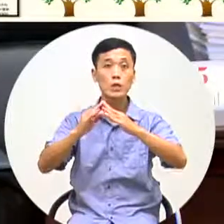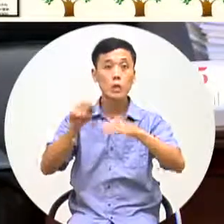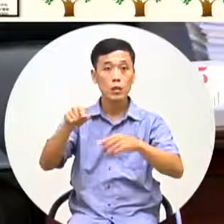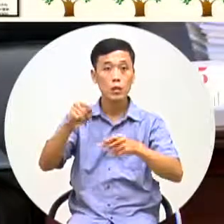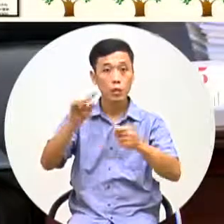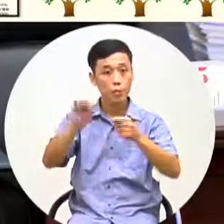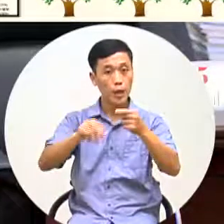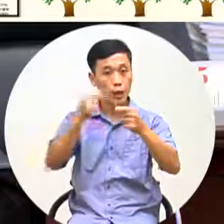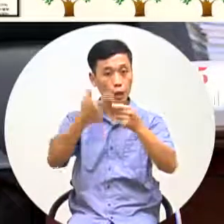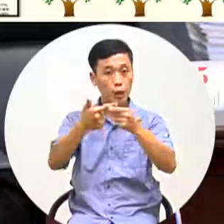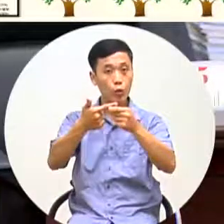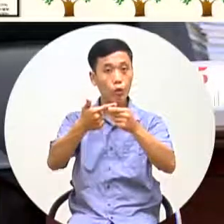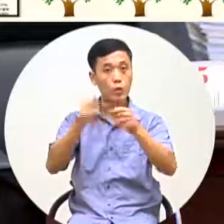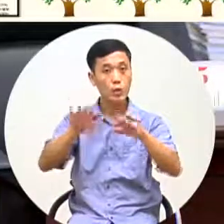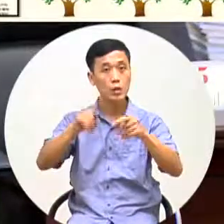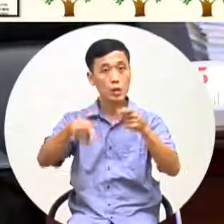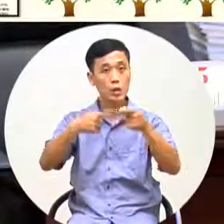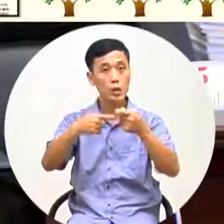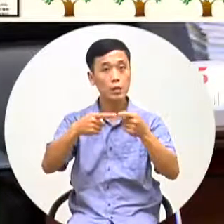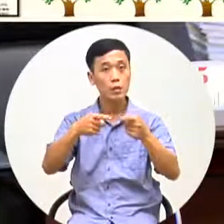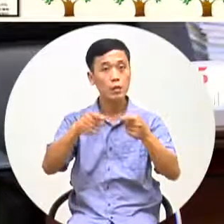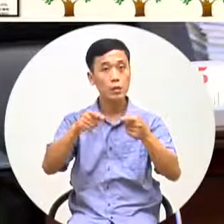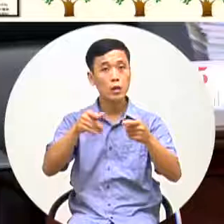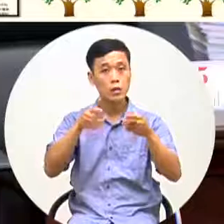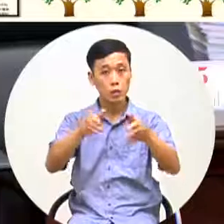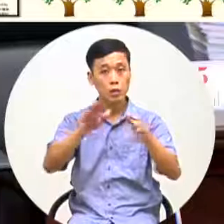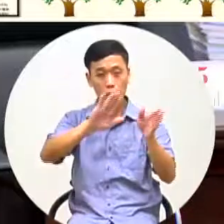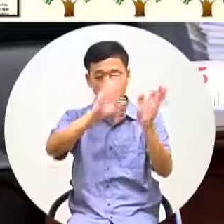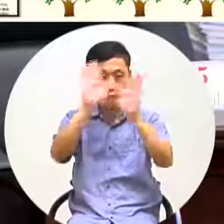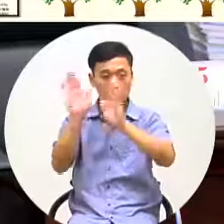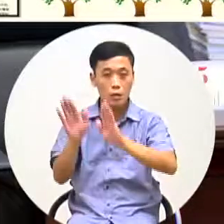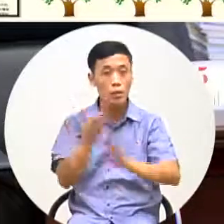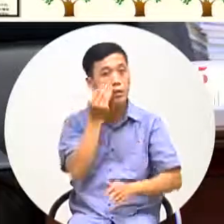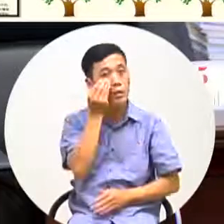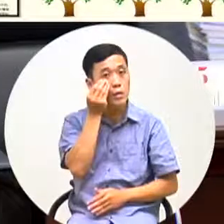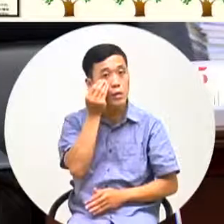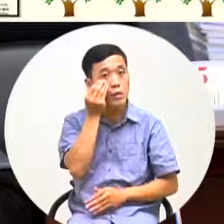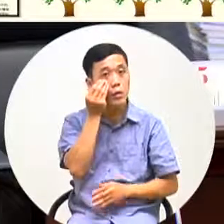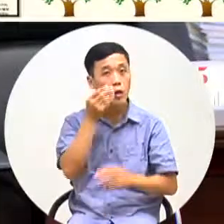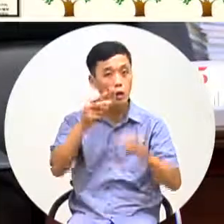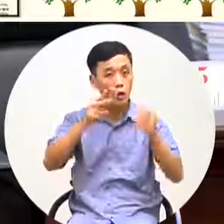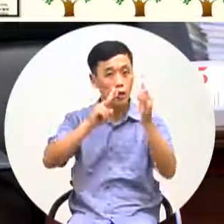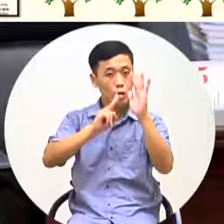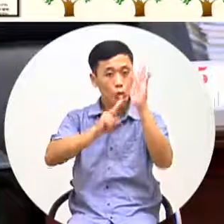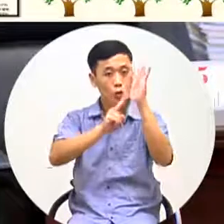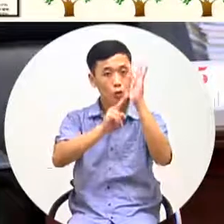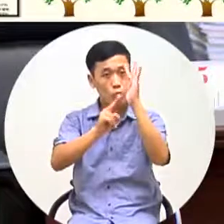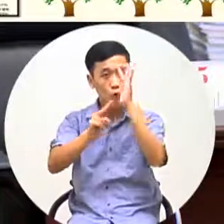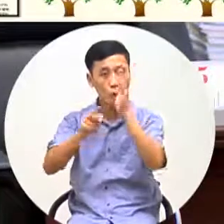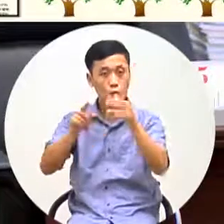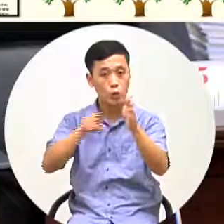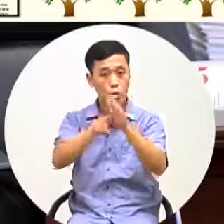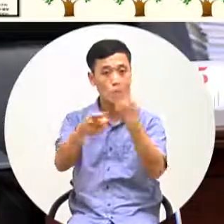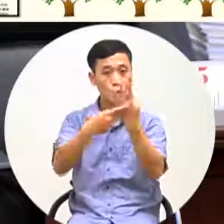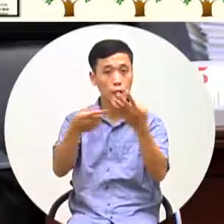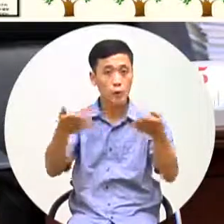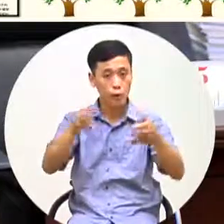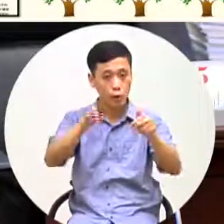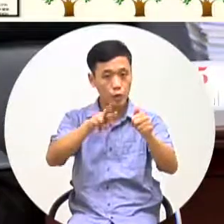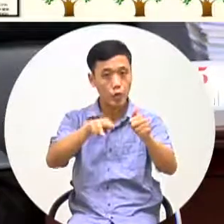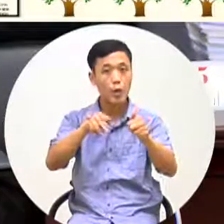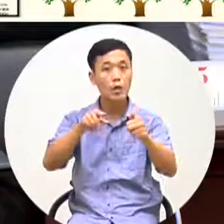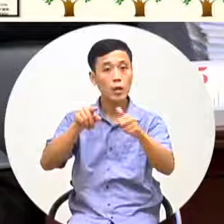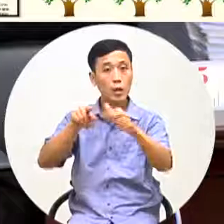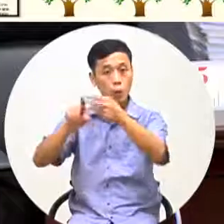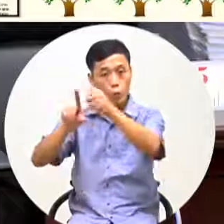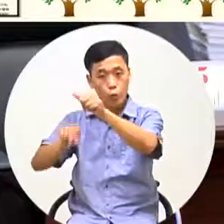分哈也做了景观树木修剪教育训练，那做了两梯次，一个在5月一个在8月。那合格率我